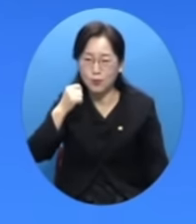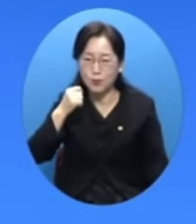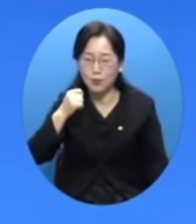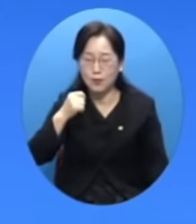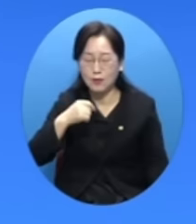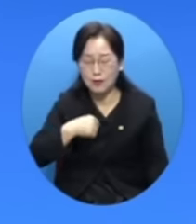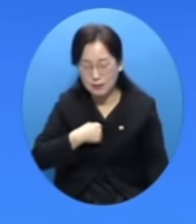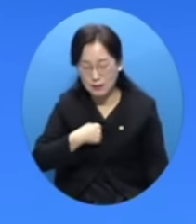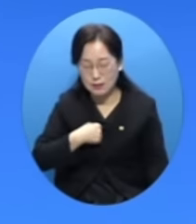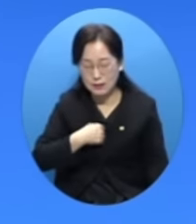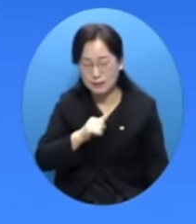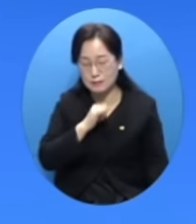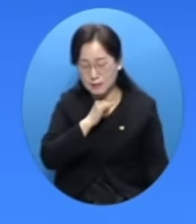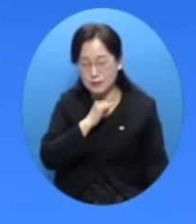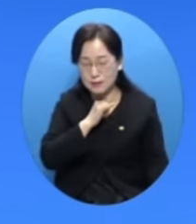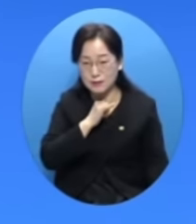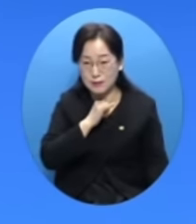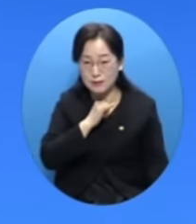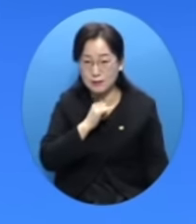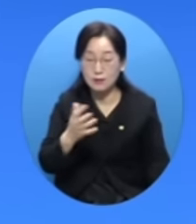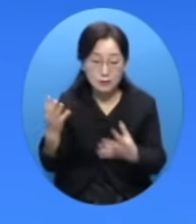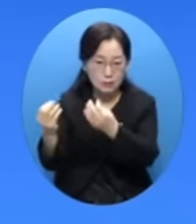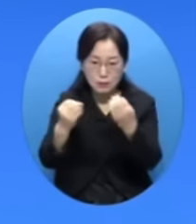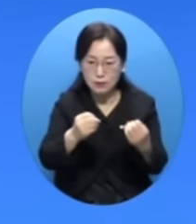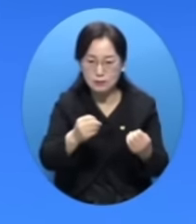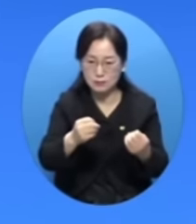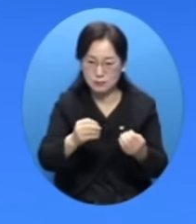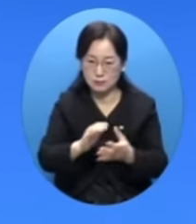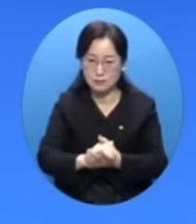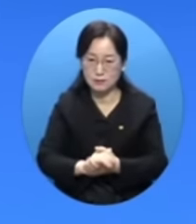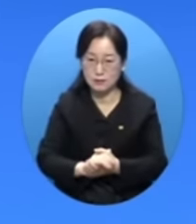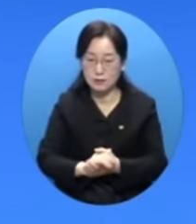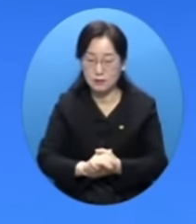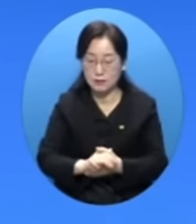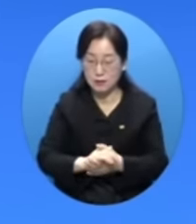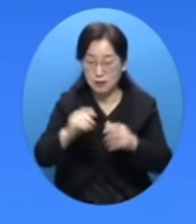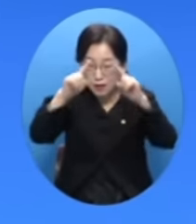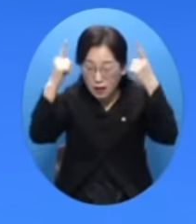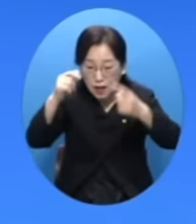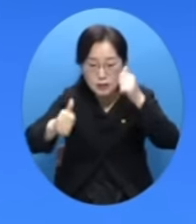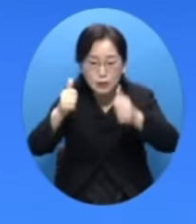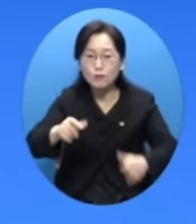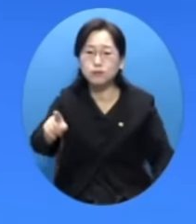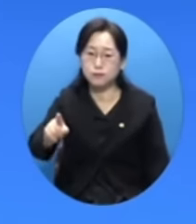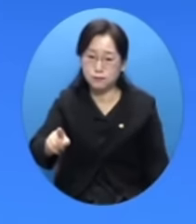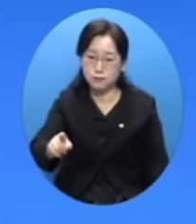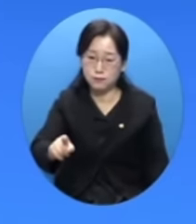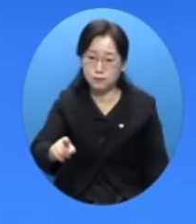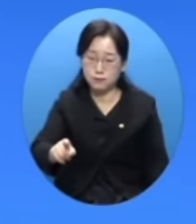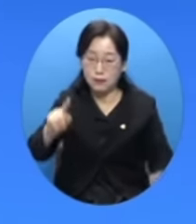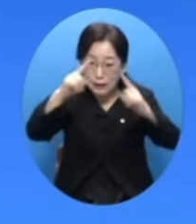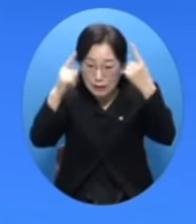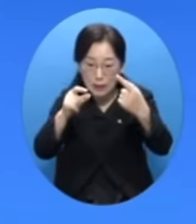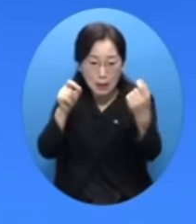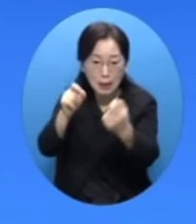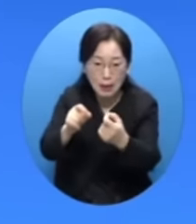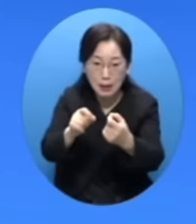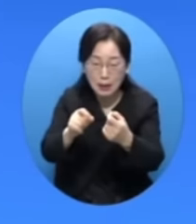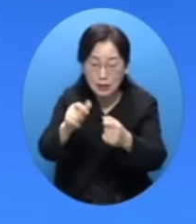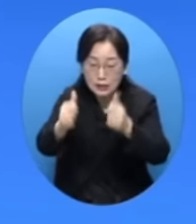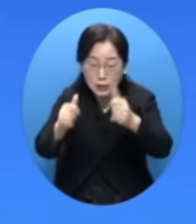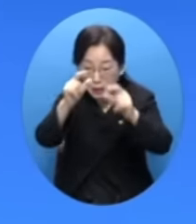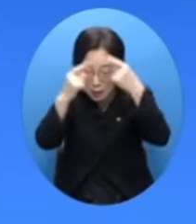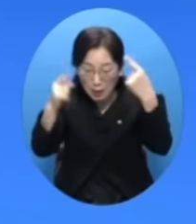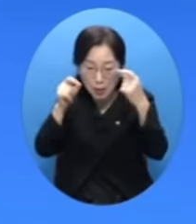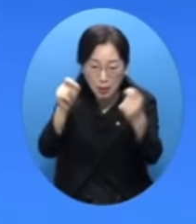자기 삶을 포기하는 사람들이 많이 나옵니다. 수능이 뭐라고 수능시험 앞두고 또 그 수능시험